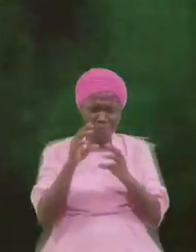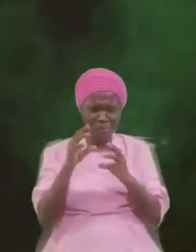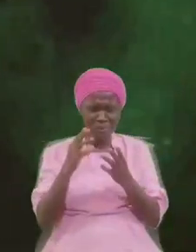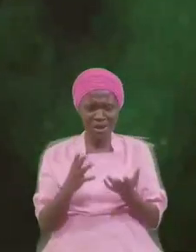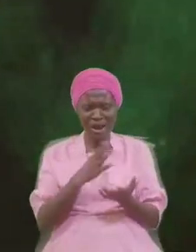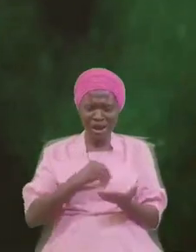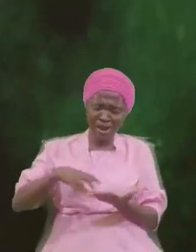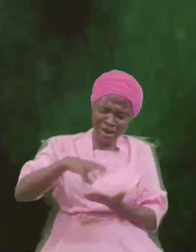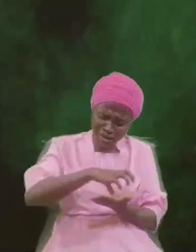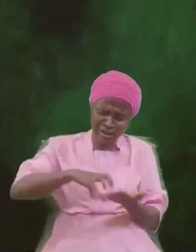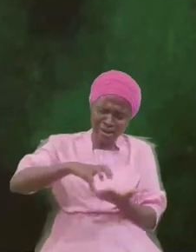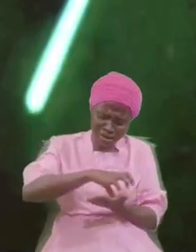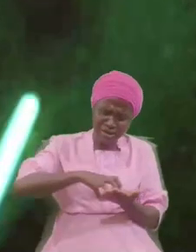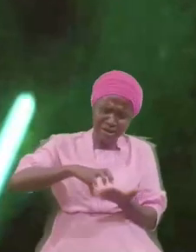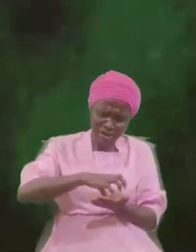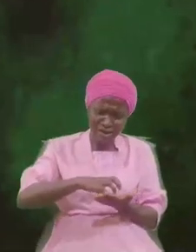la confusion,